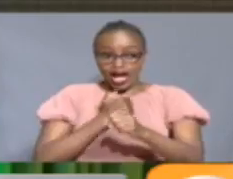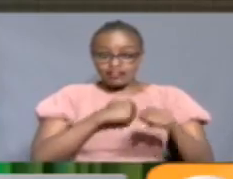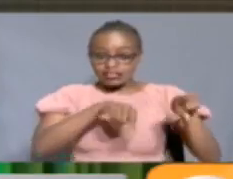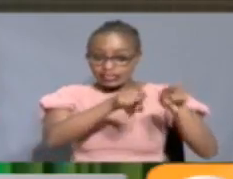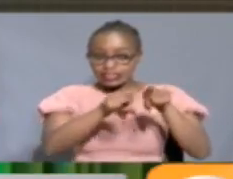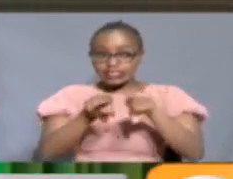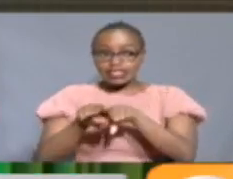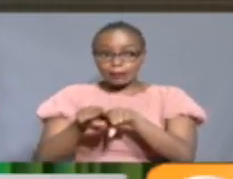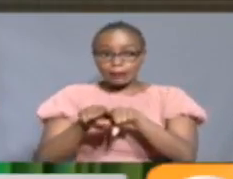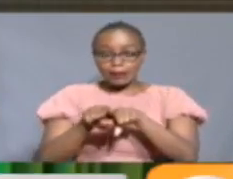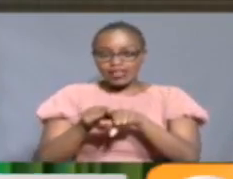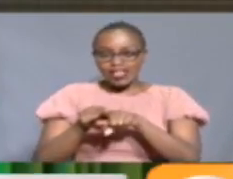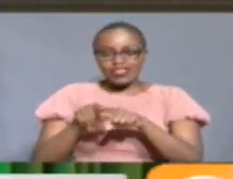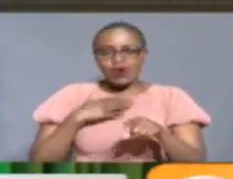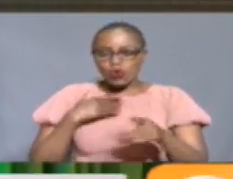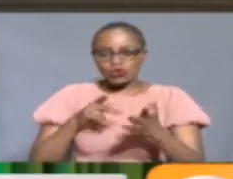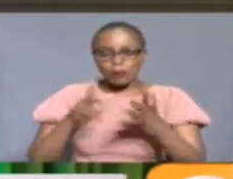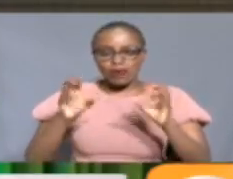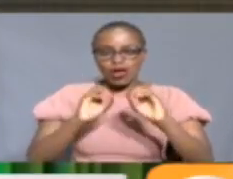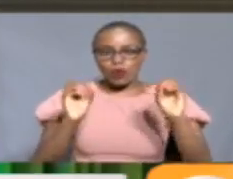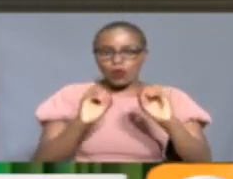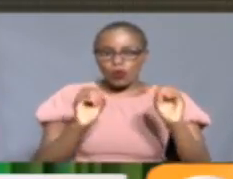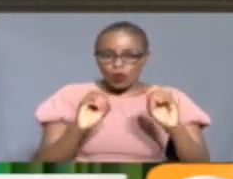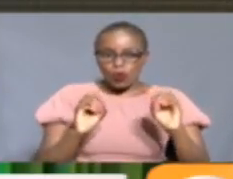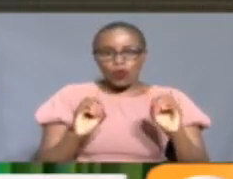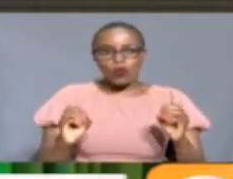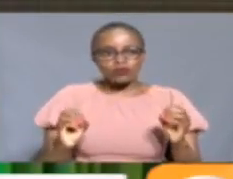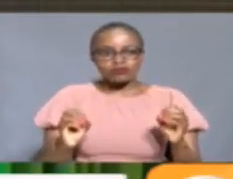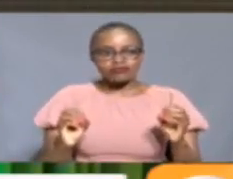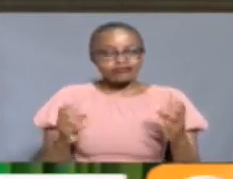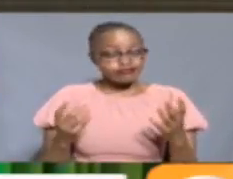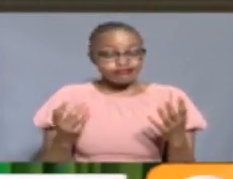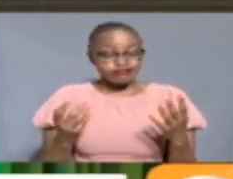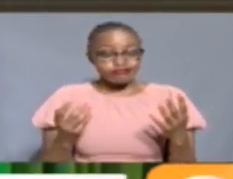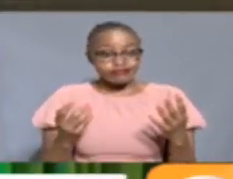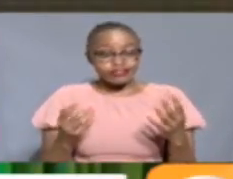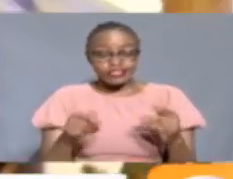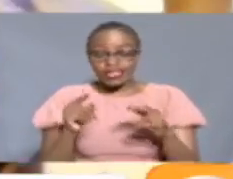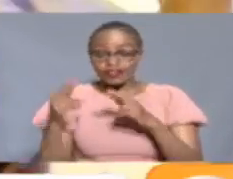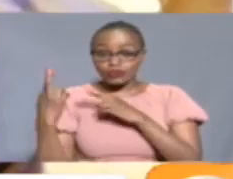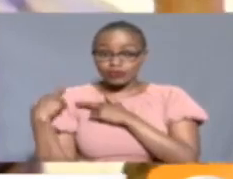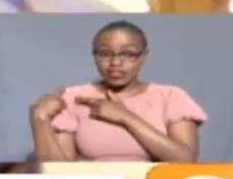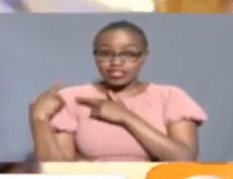yet reluctant to stand up to be counted as